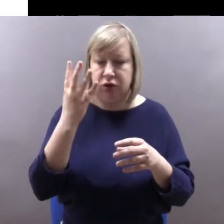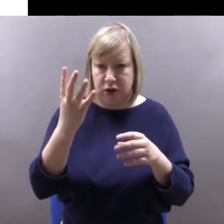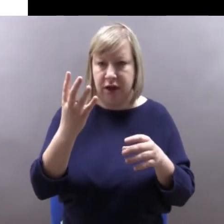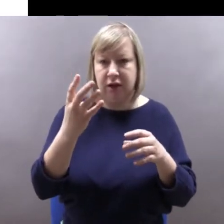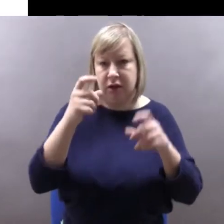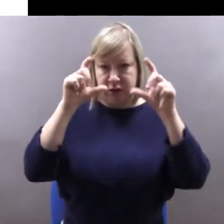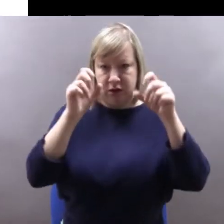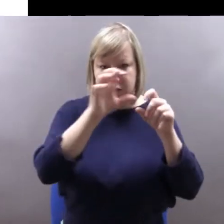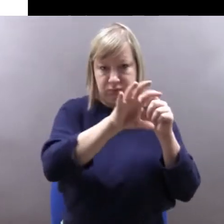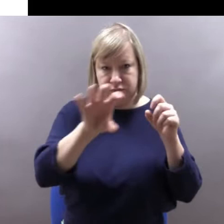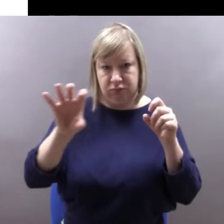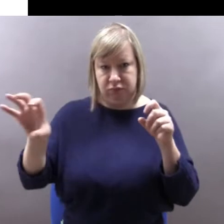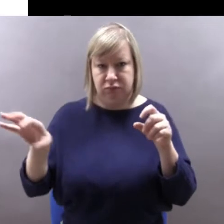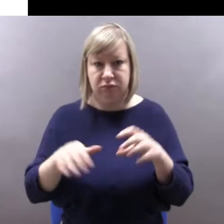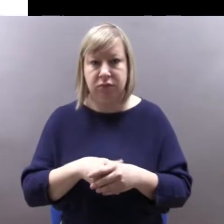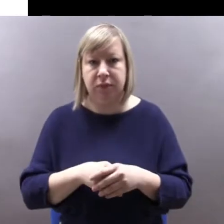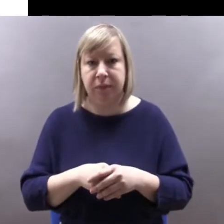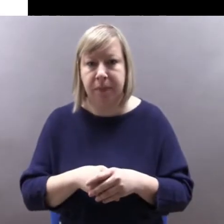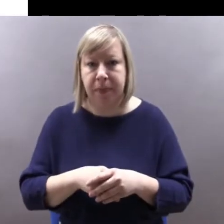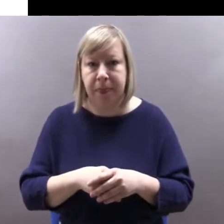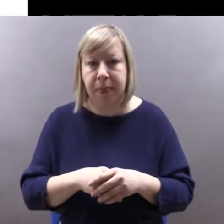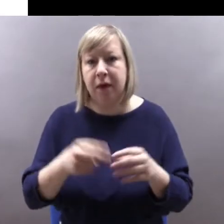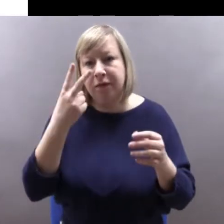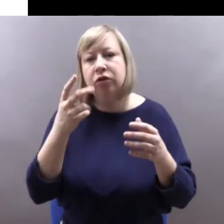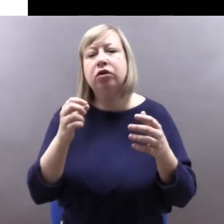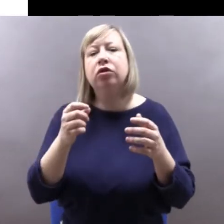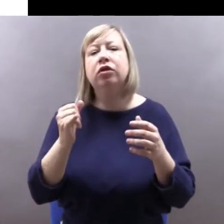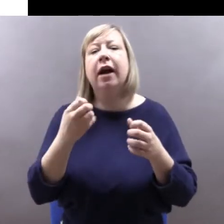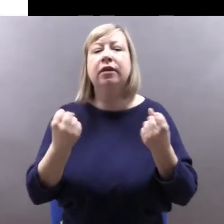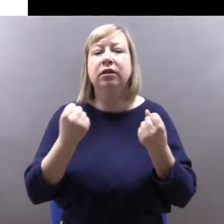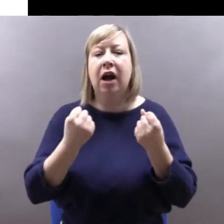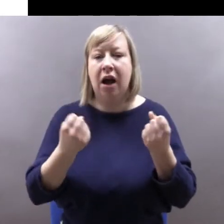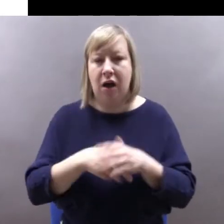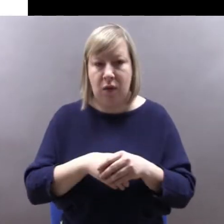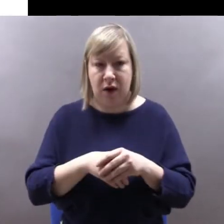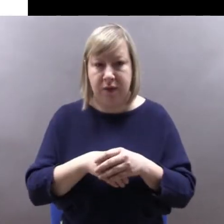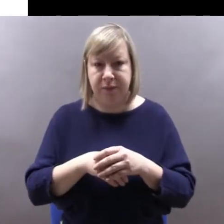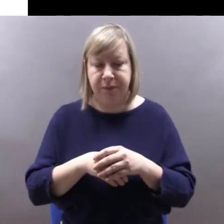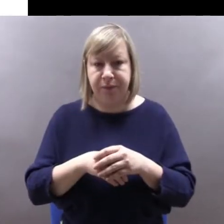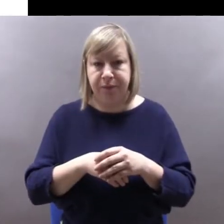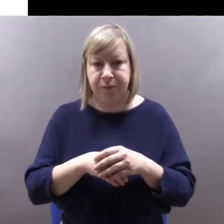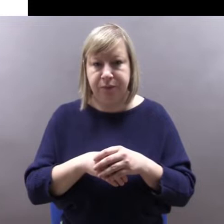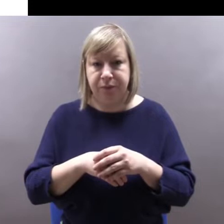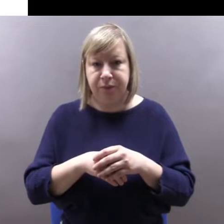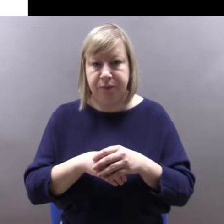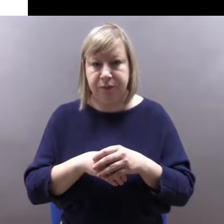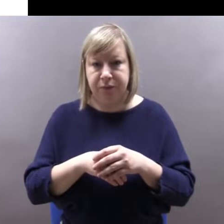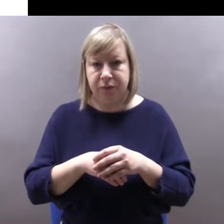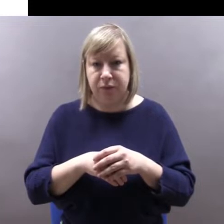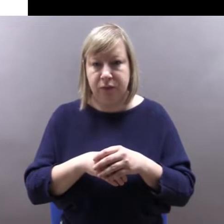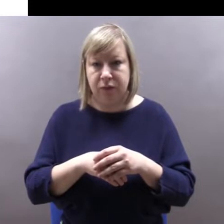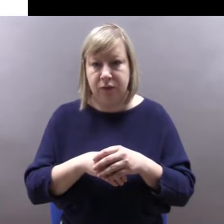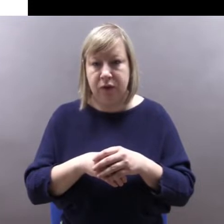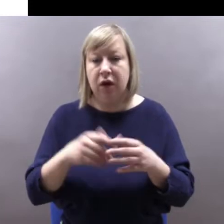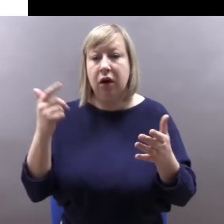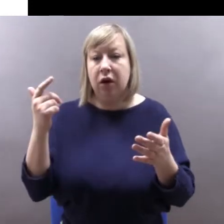dokładnie w 2011 roku była montowana ta platforma. Wtedy nie było jeszcze znane w Polsce. To,